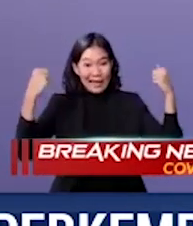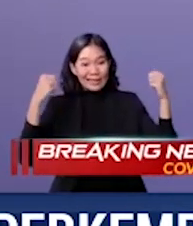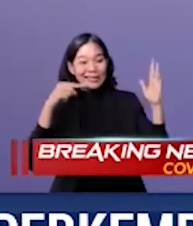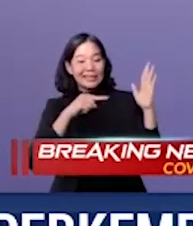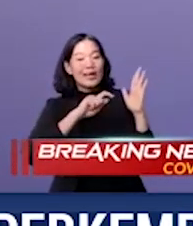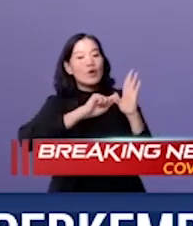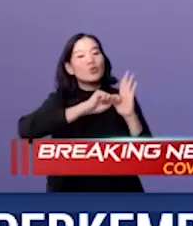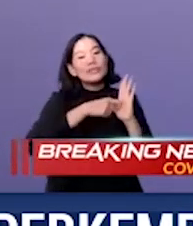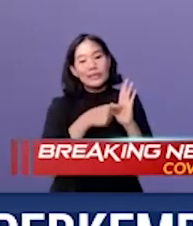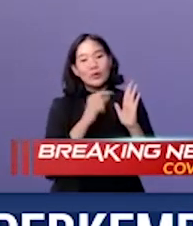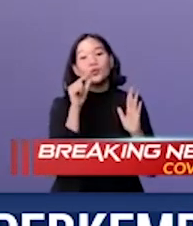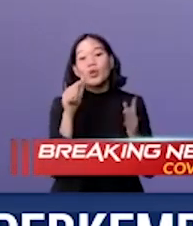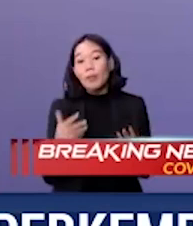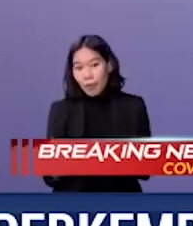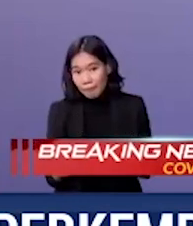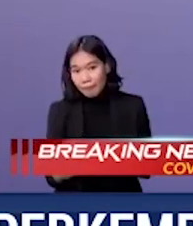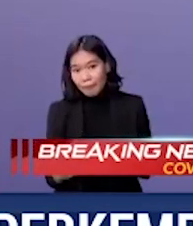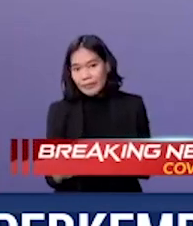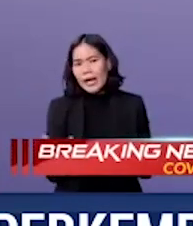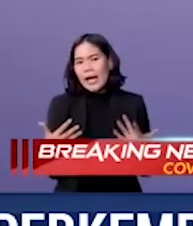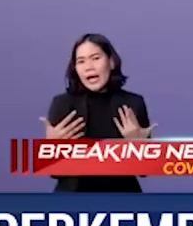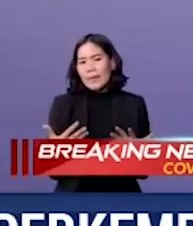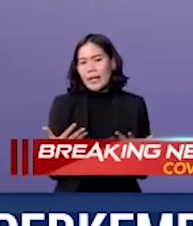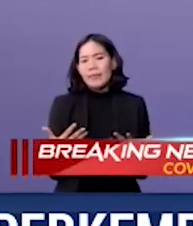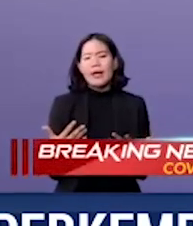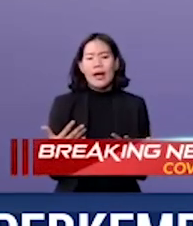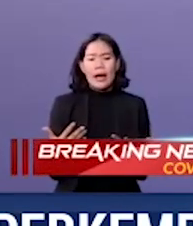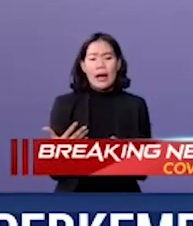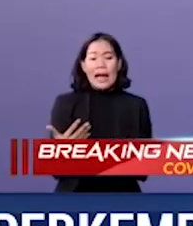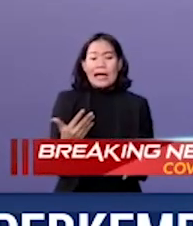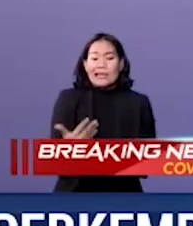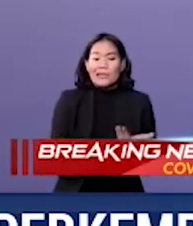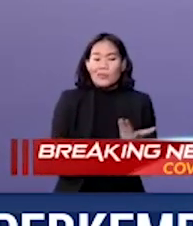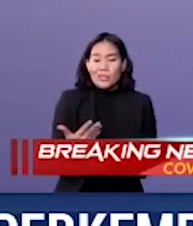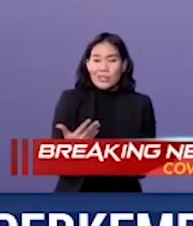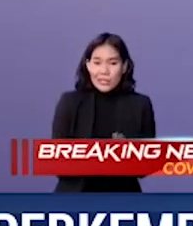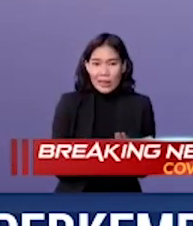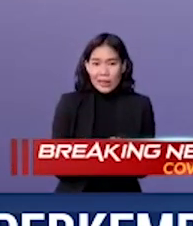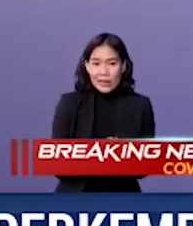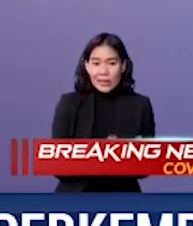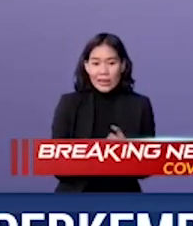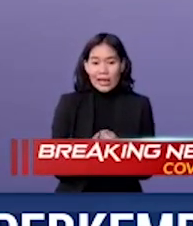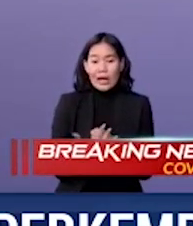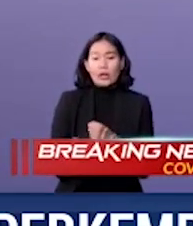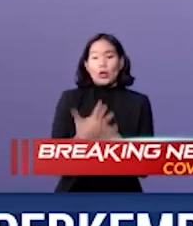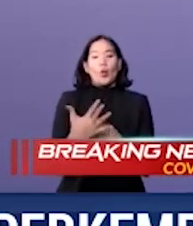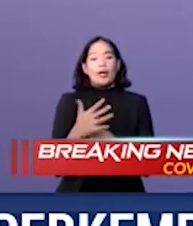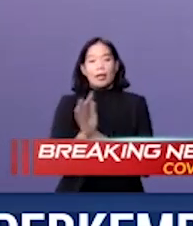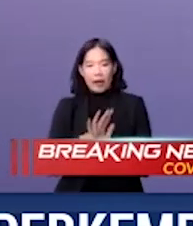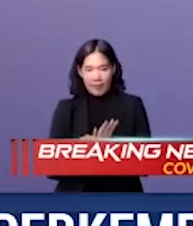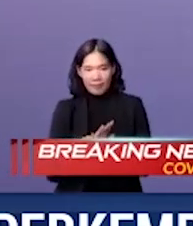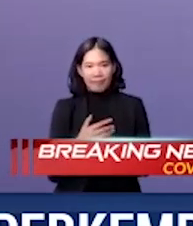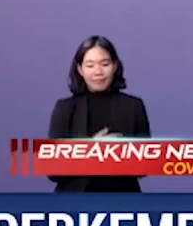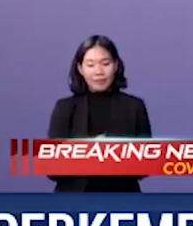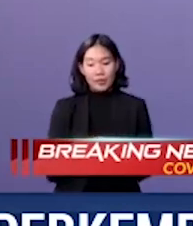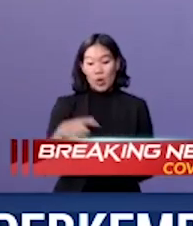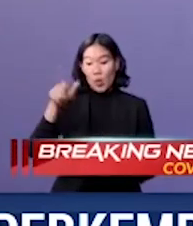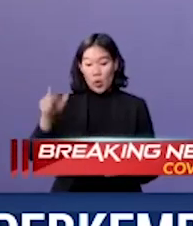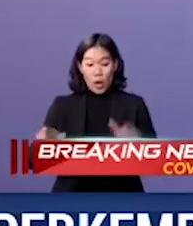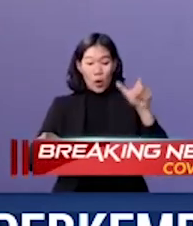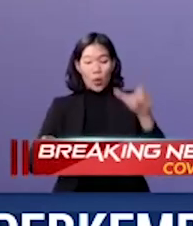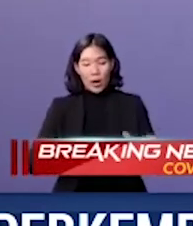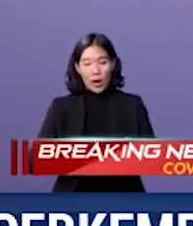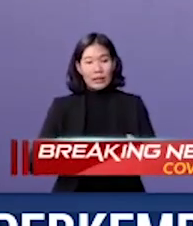kunci untuk menjawab kemungkinan yang paling benar agar tidak tertular setiap orang